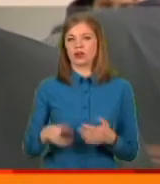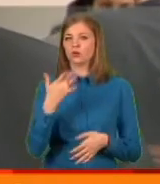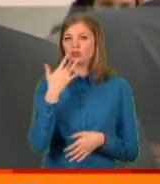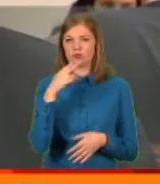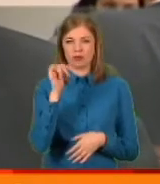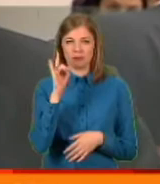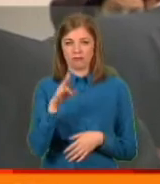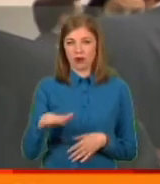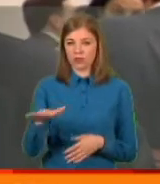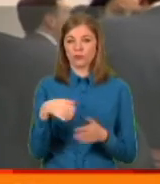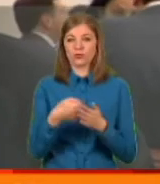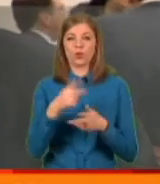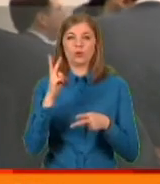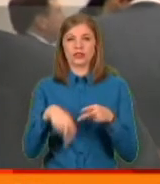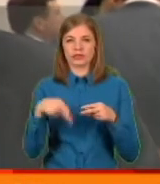національного парку до кінця